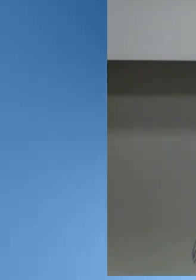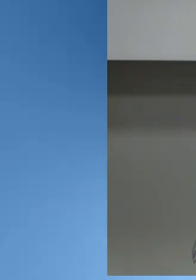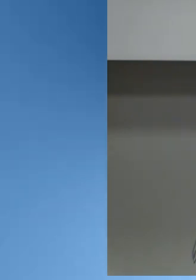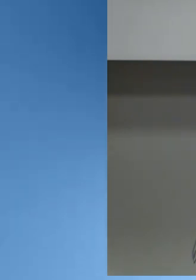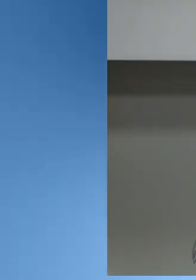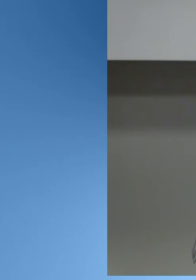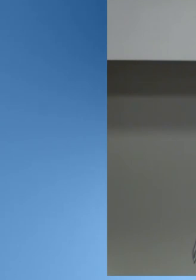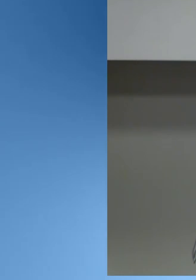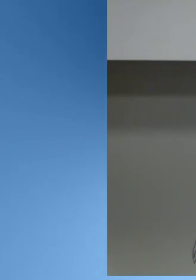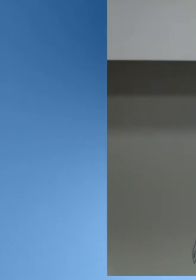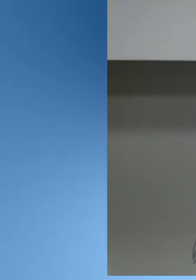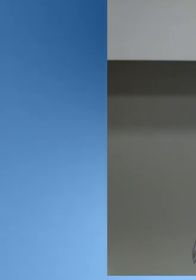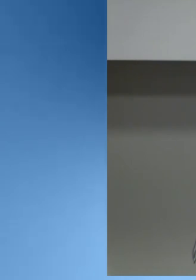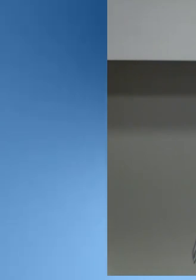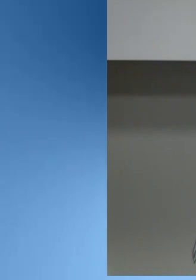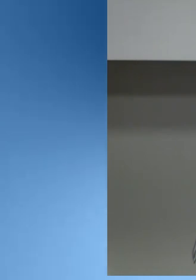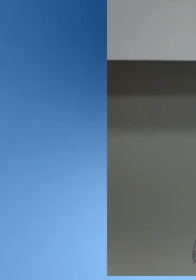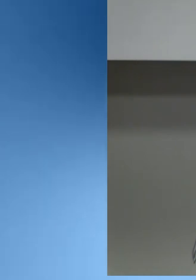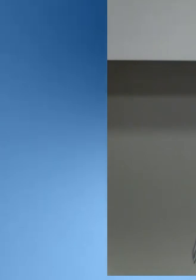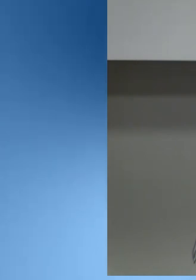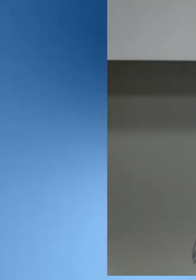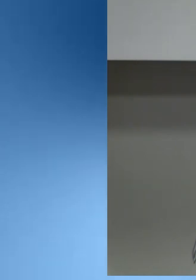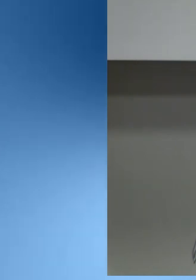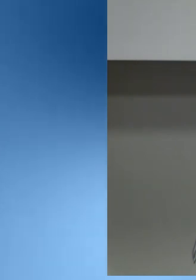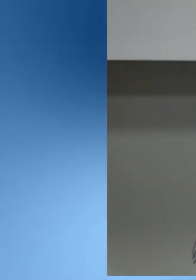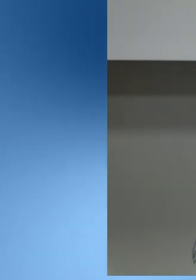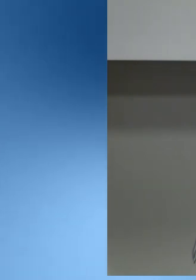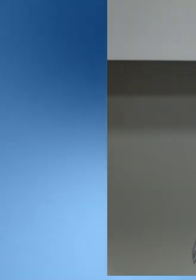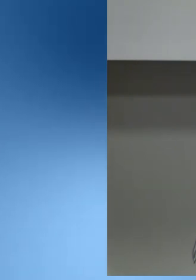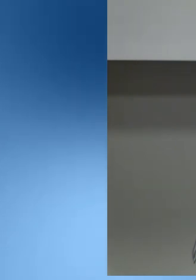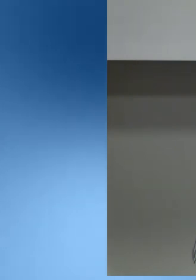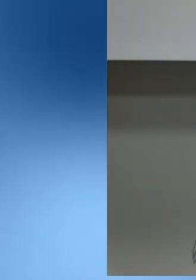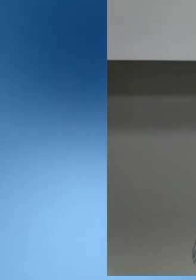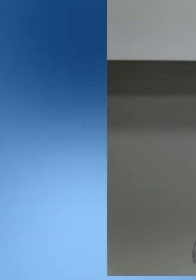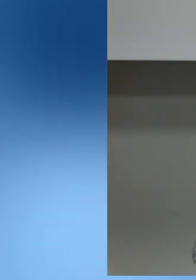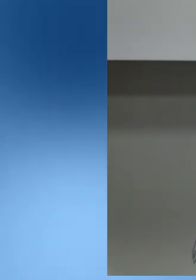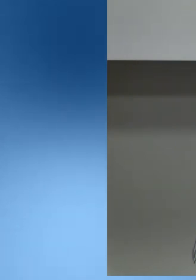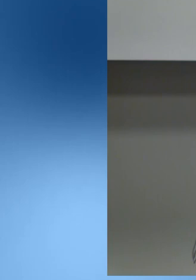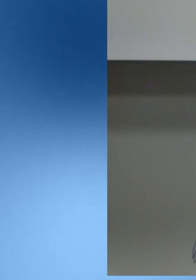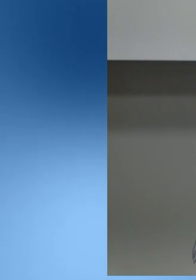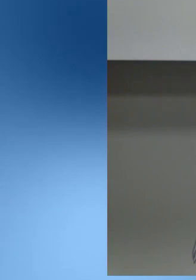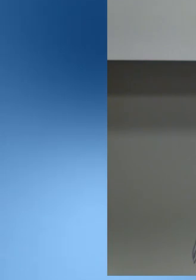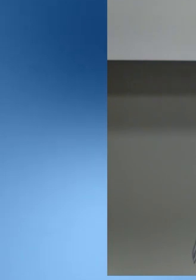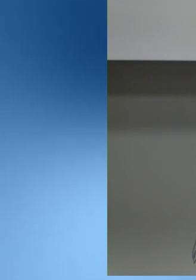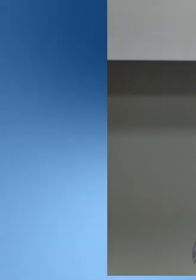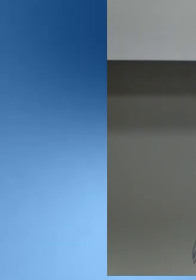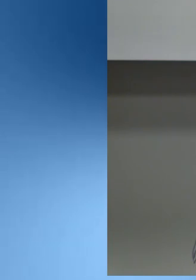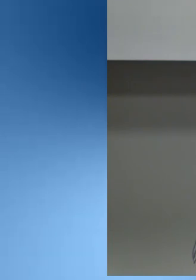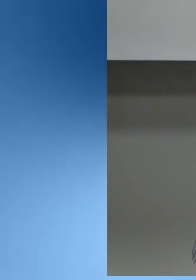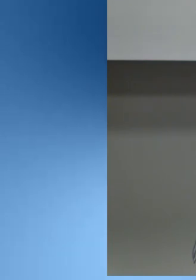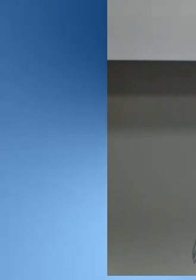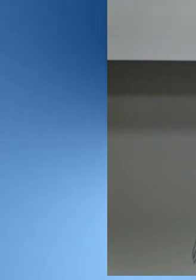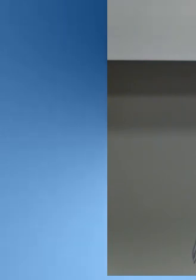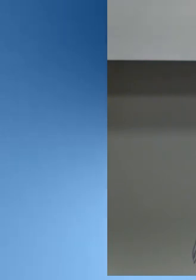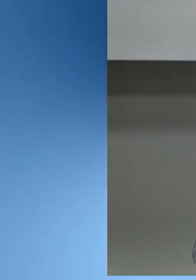l'ensemble des centres de santé du pays est relativement fragilisé et j'aurai l'occasion d'ailleurs de l'évoquer avec le ministre de la